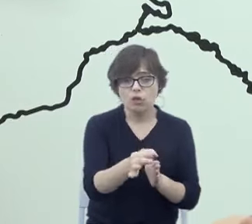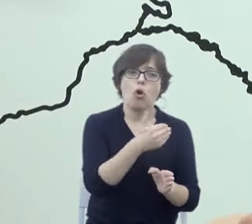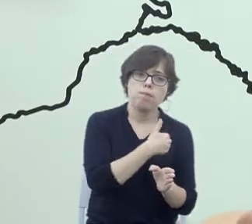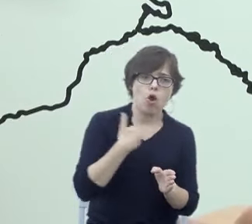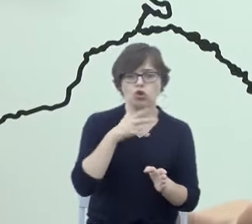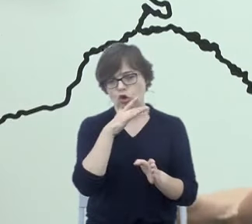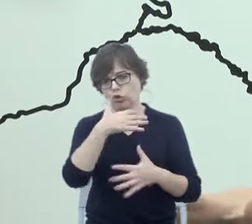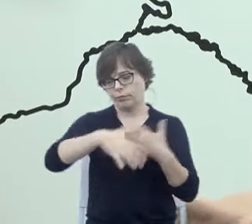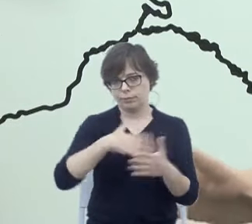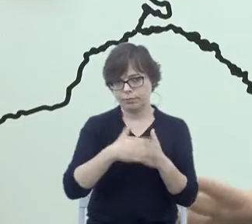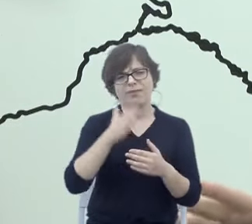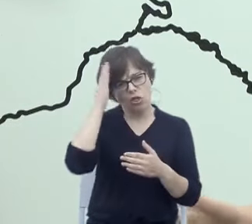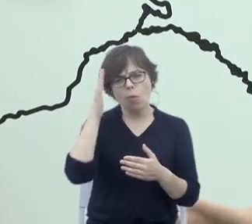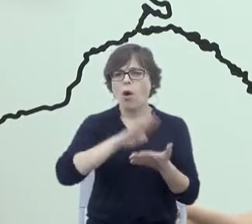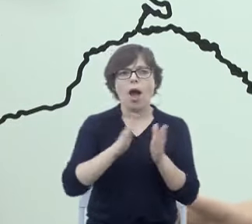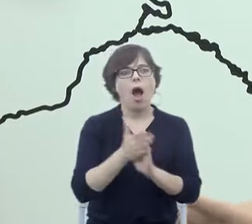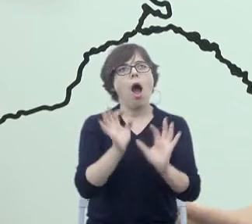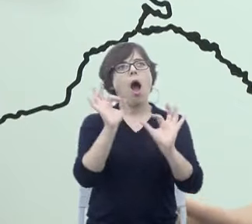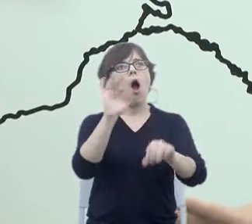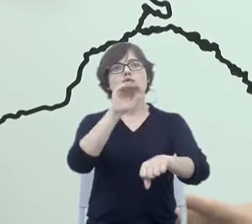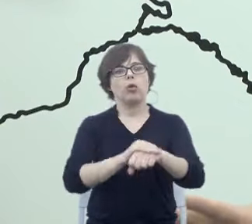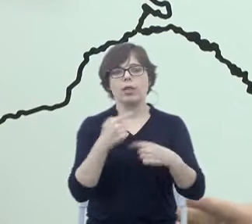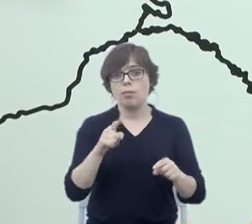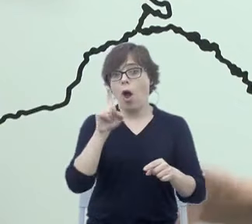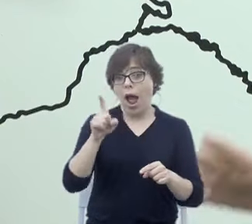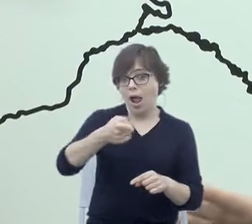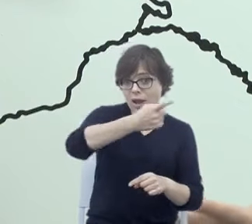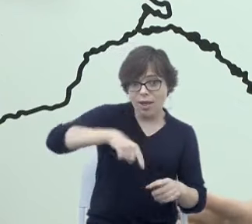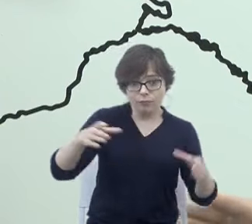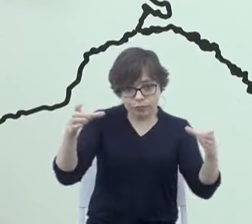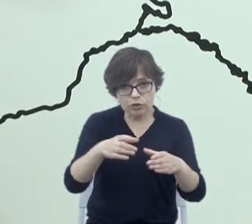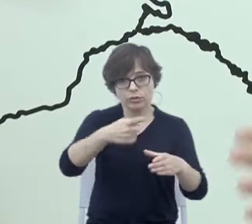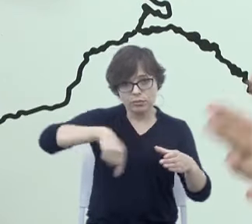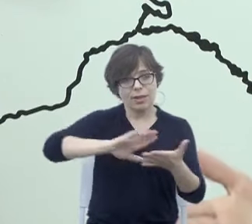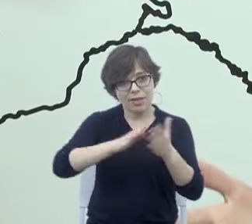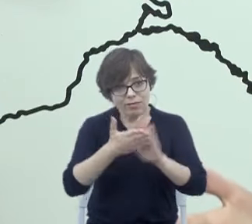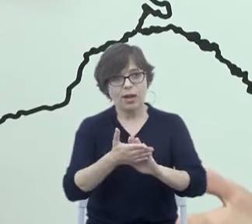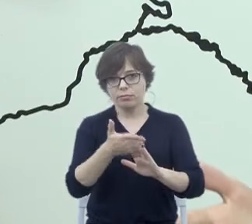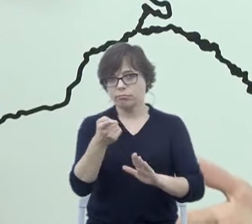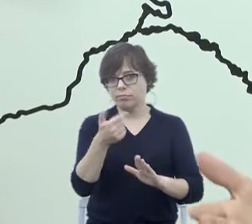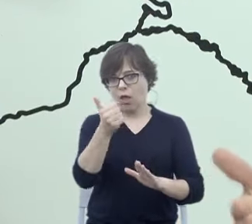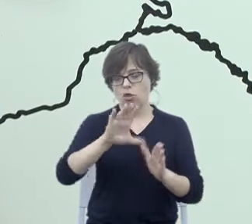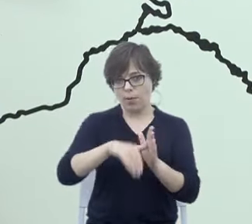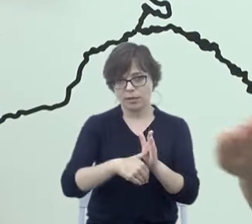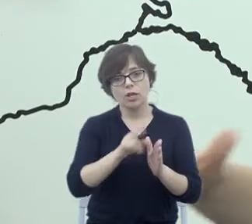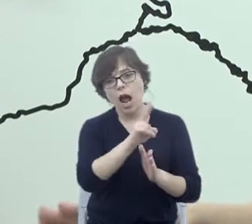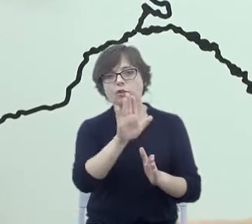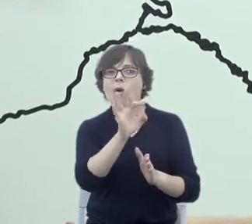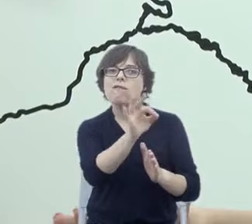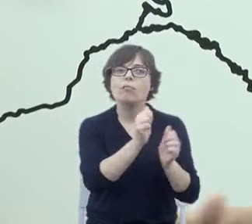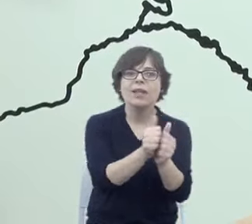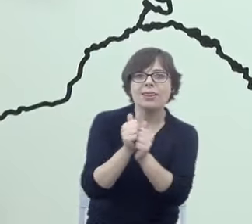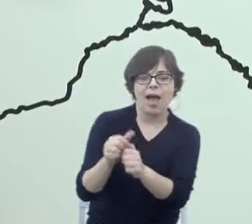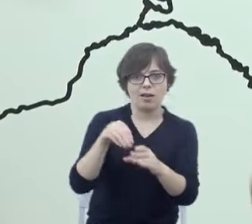wszystkimi żyli w zgodzie, ale jednak wszyscy tworzyli to miasteczko. Byli sobie potrzebni, pełnili funkcję w tym mieście. Ich już nie